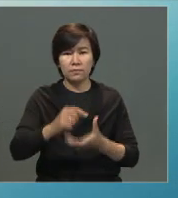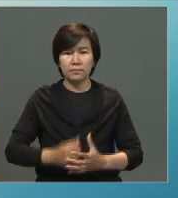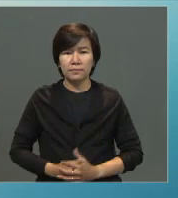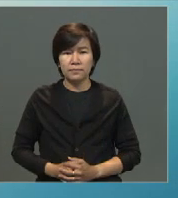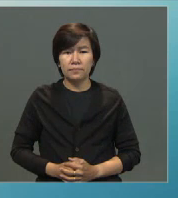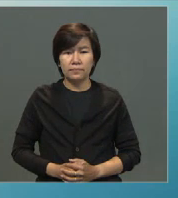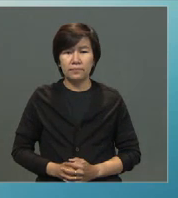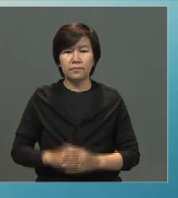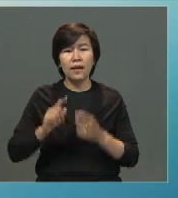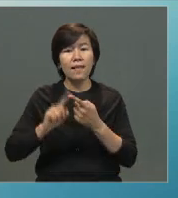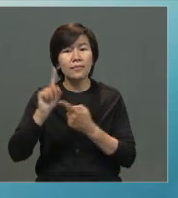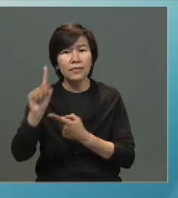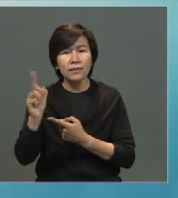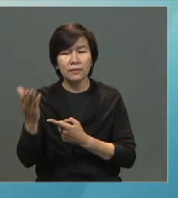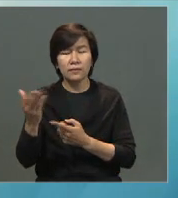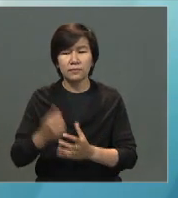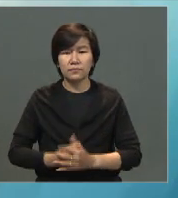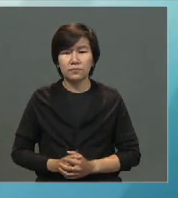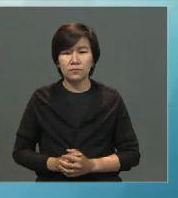ขั้นตอนเดี๋ยวแจ้งเรียนให้ท่านทราบครับขั้นตอนที่1